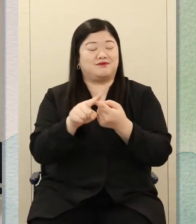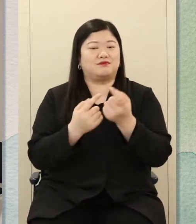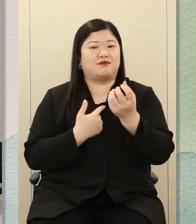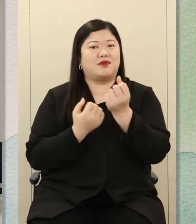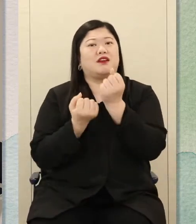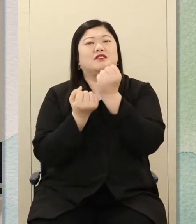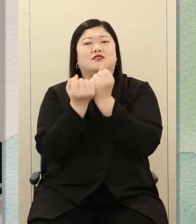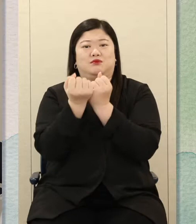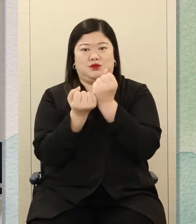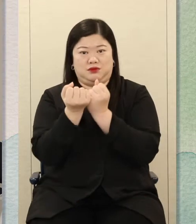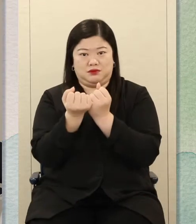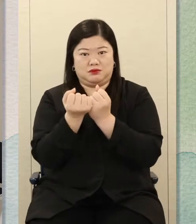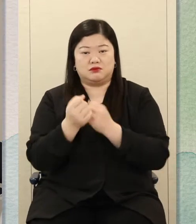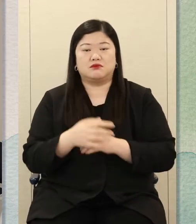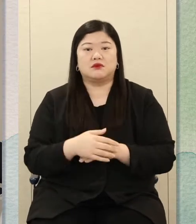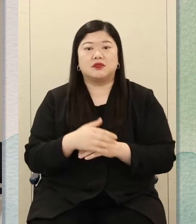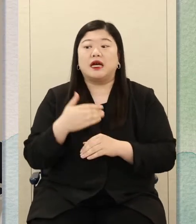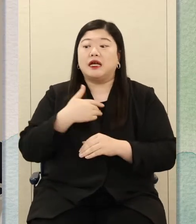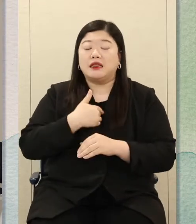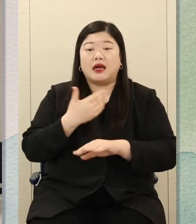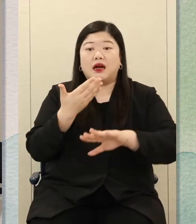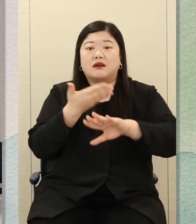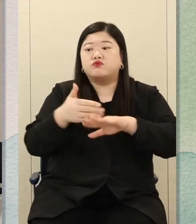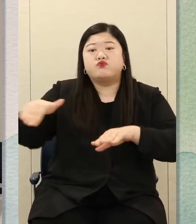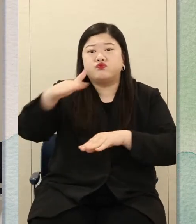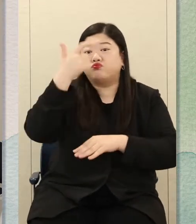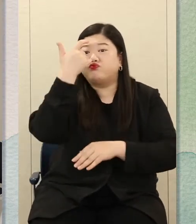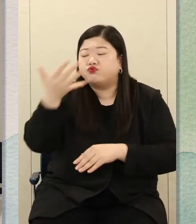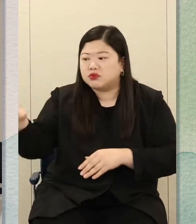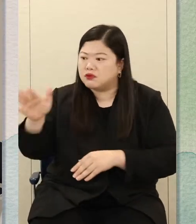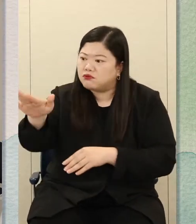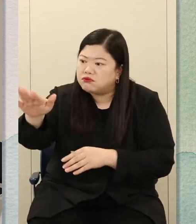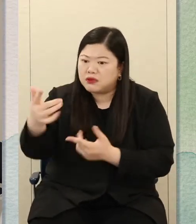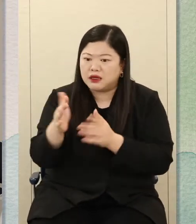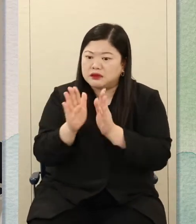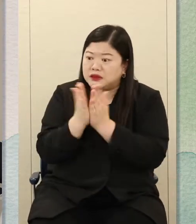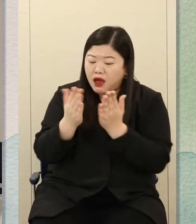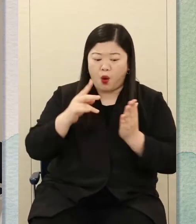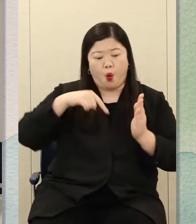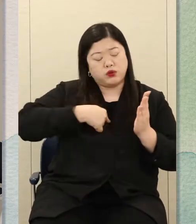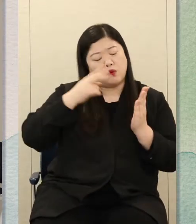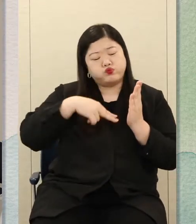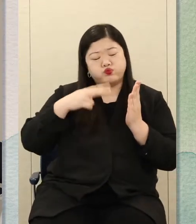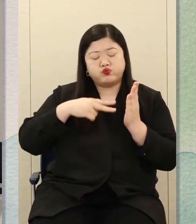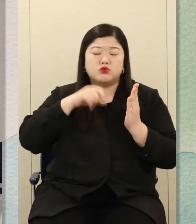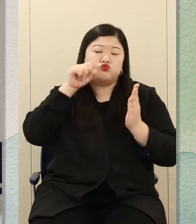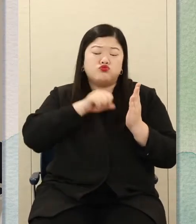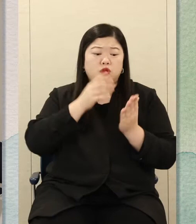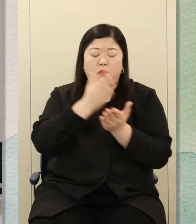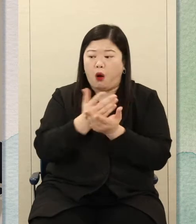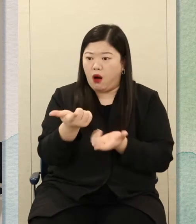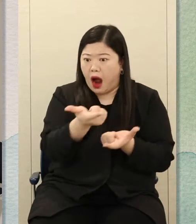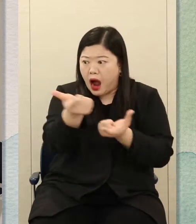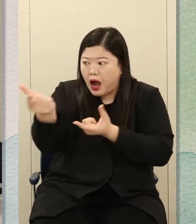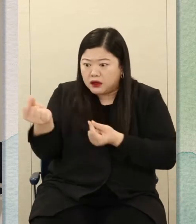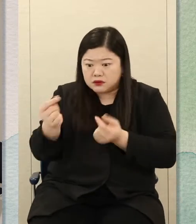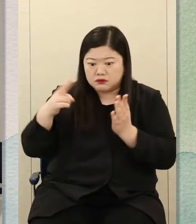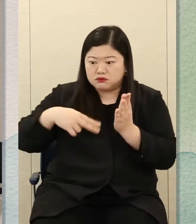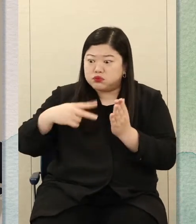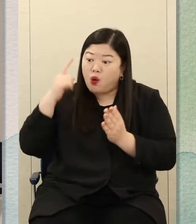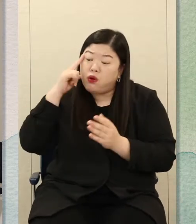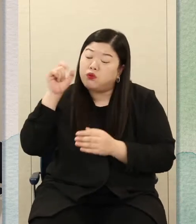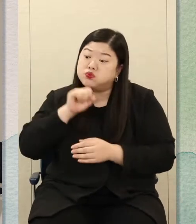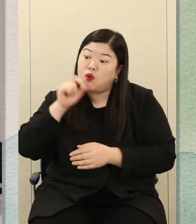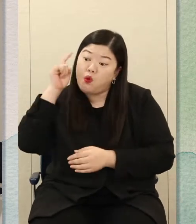궁금했어요. 그래서 그것도 물어봤습니다. 책을 왜 같이 읽으세요? 혼자 읽어도 저는 충분히 좋은데 특히 저는 혼자 읽어도 좋아요. 예.